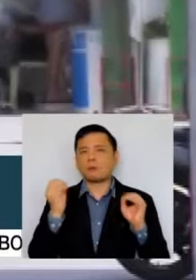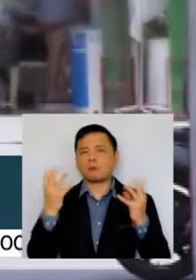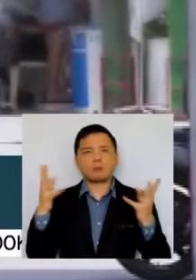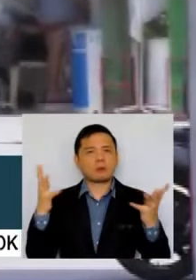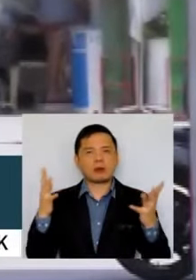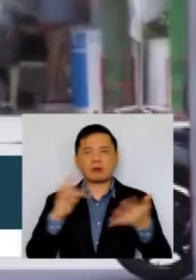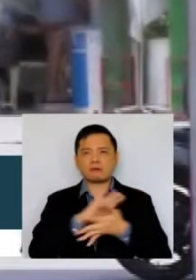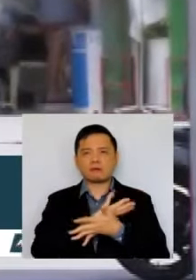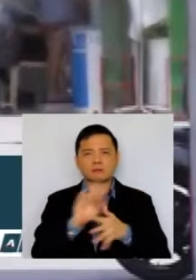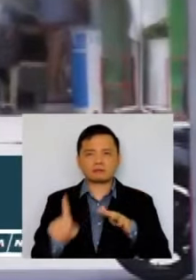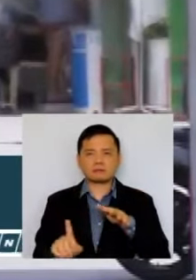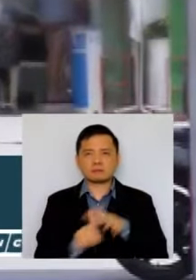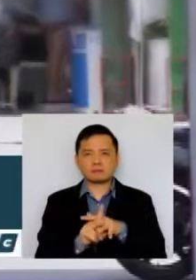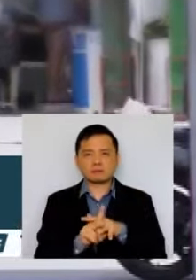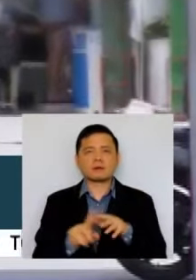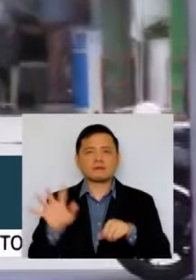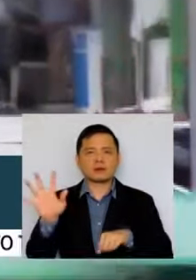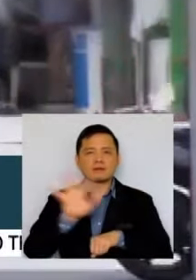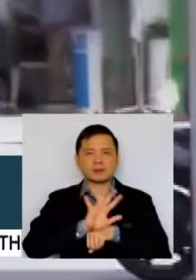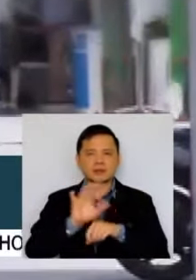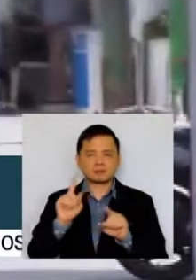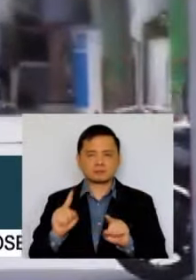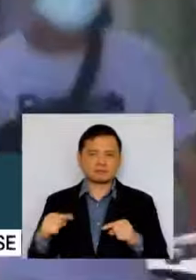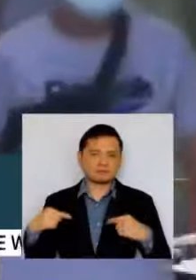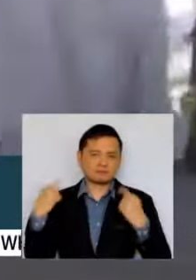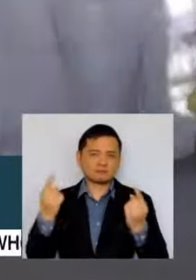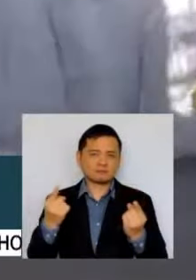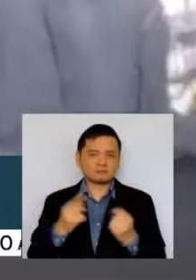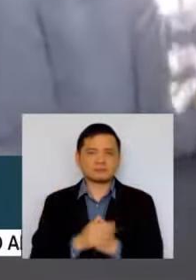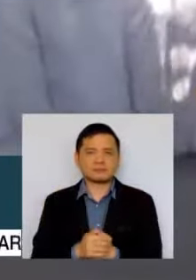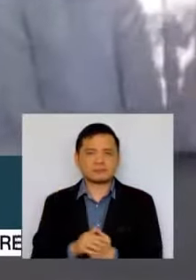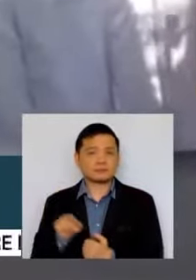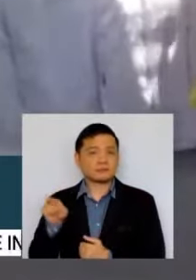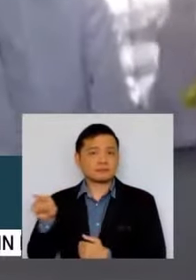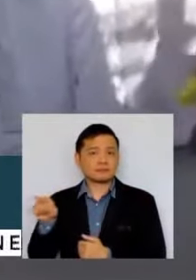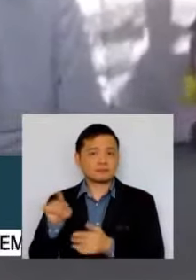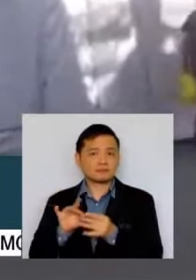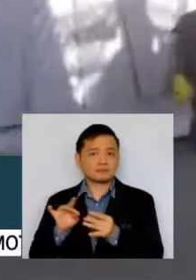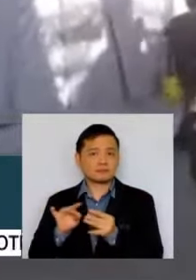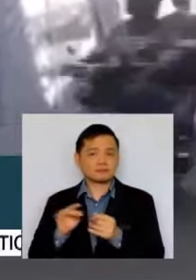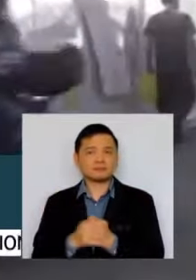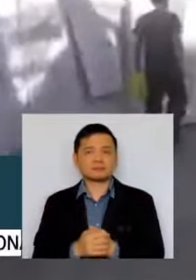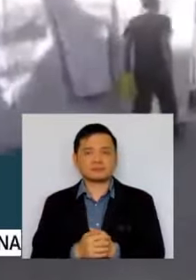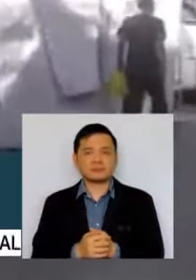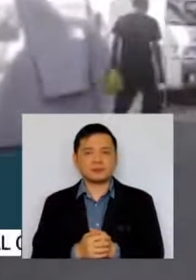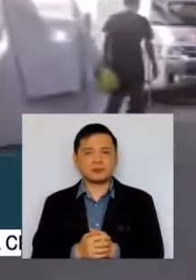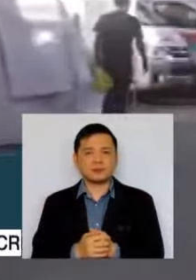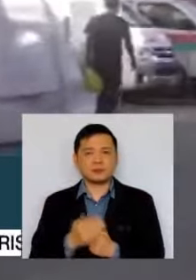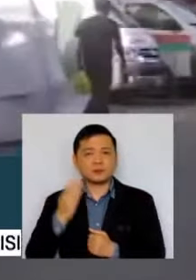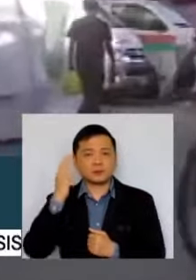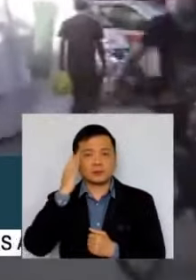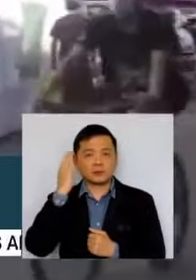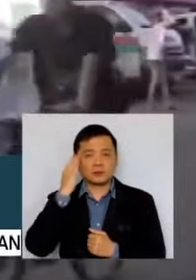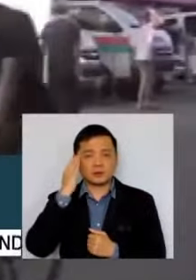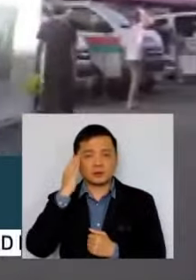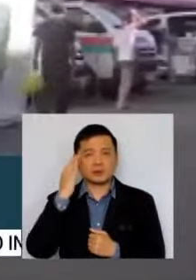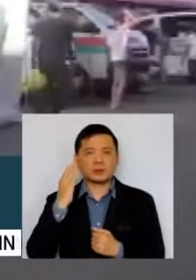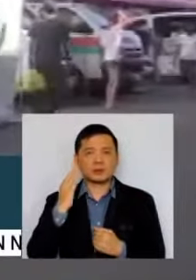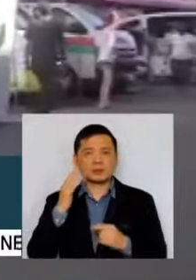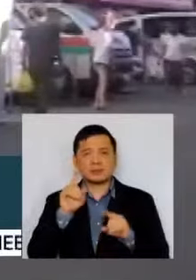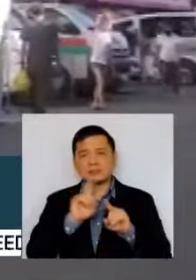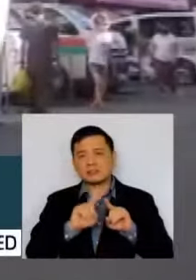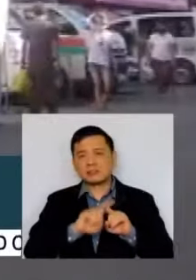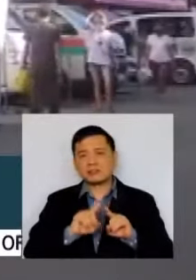virus in the last 5 days. Vega adds they've been receiving less COVID-19 related calls in the